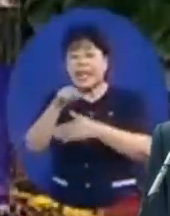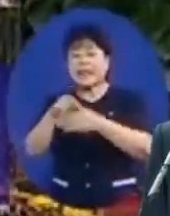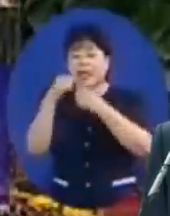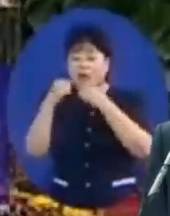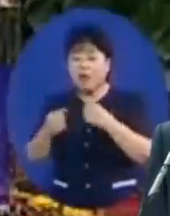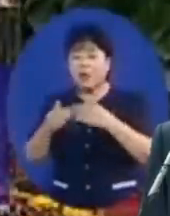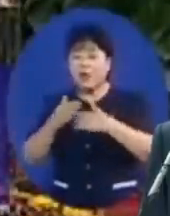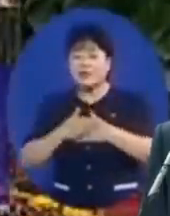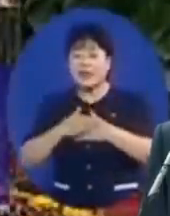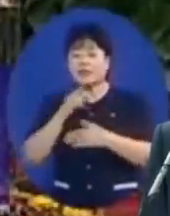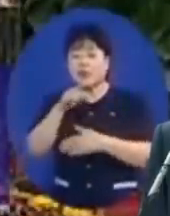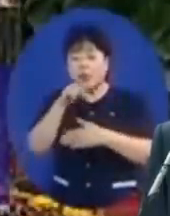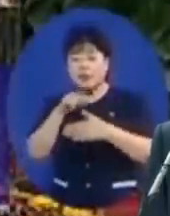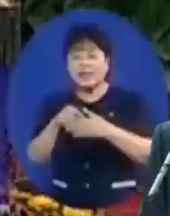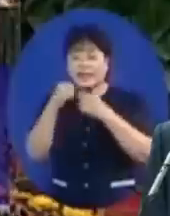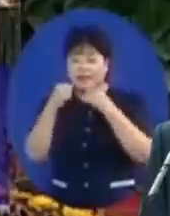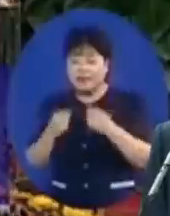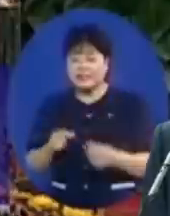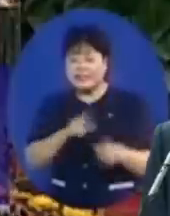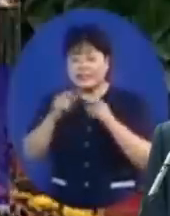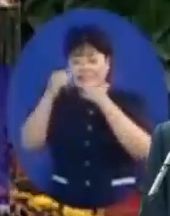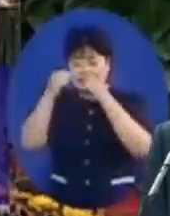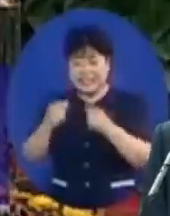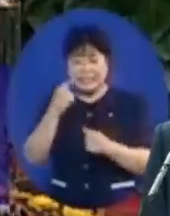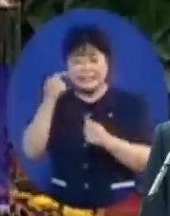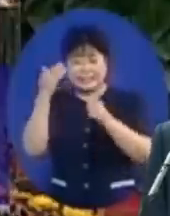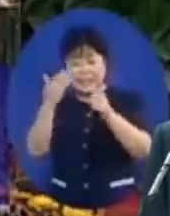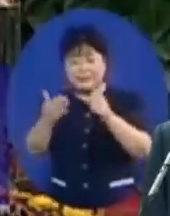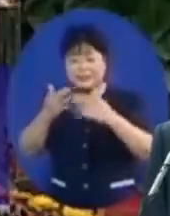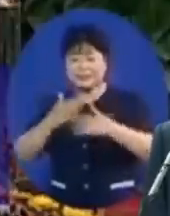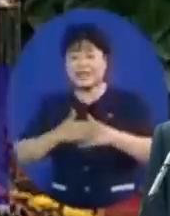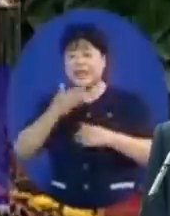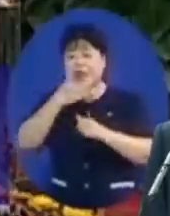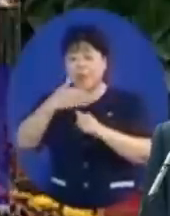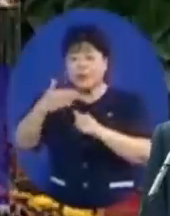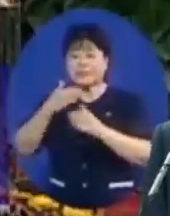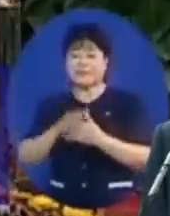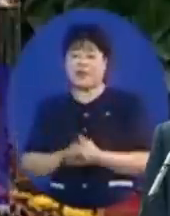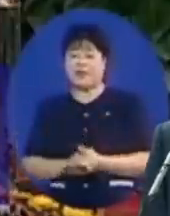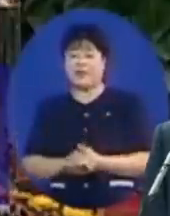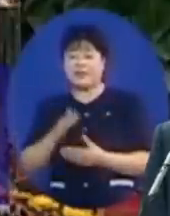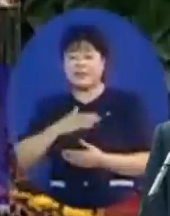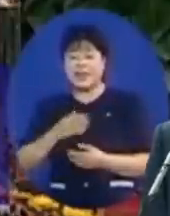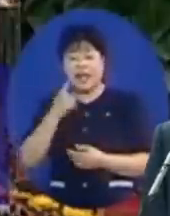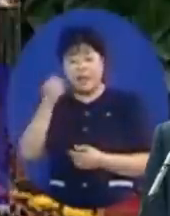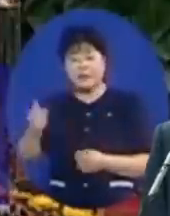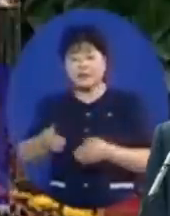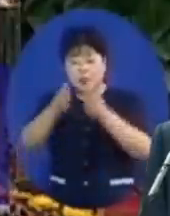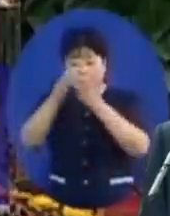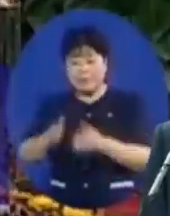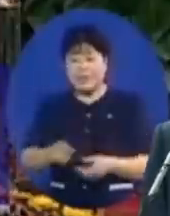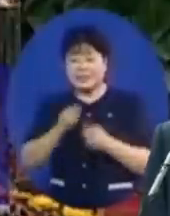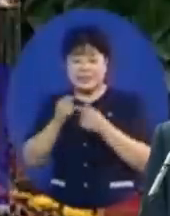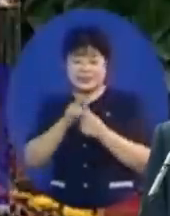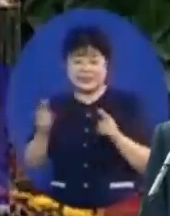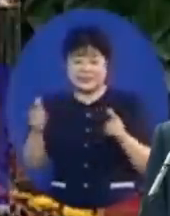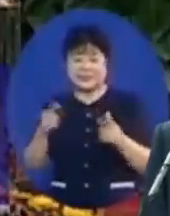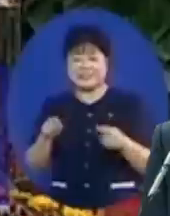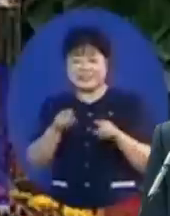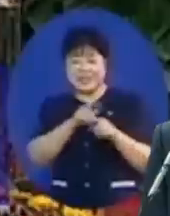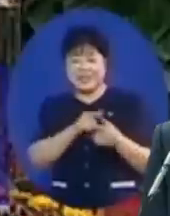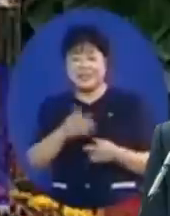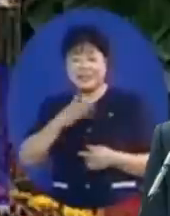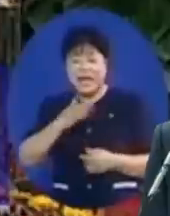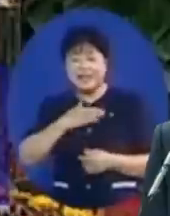내 안에 거하고 나도 그 안에 거하나니 살아계신 아버지께서 나를 보내시매 내가 아버지로 말미암아 사는 것